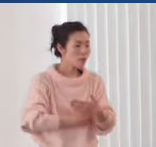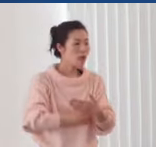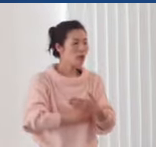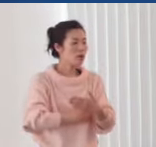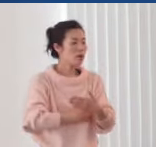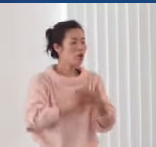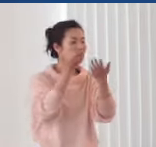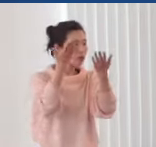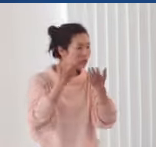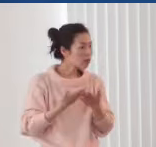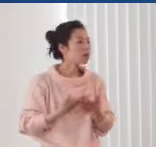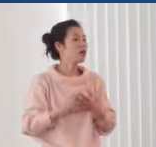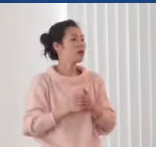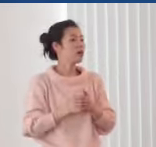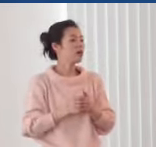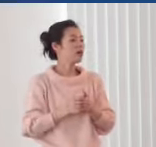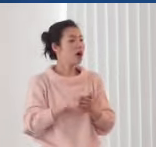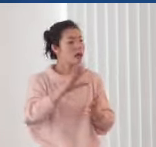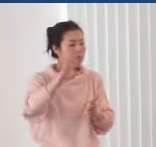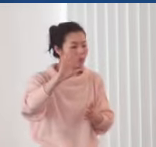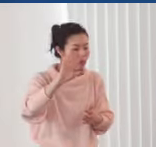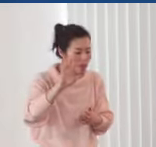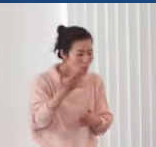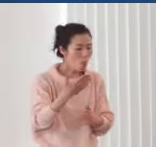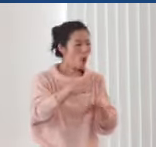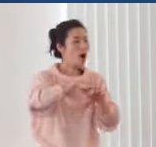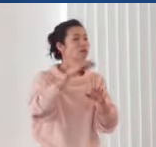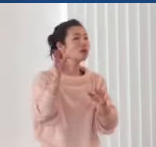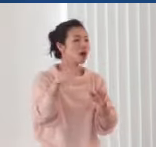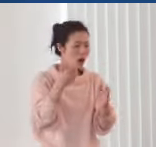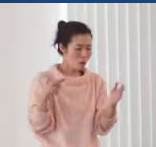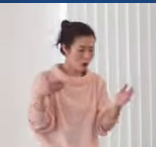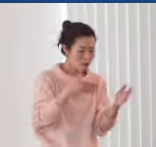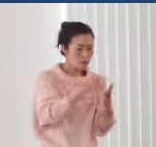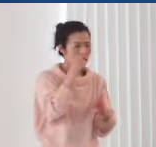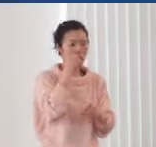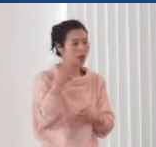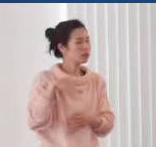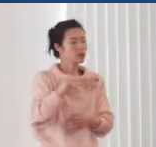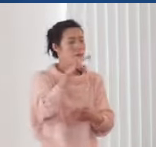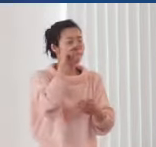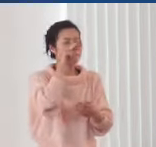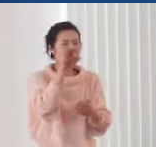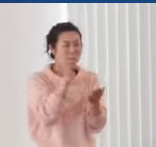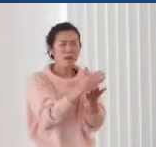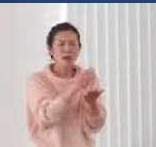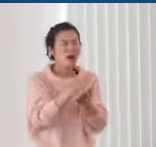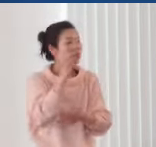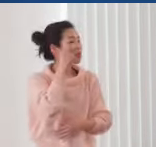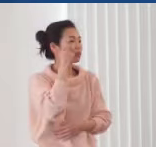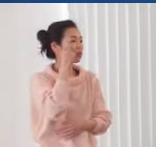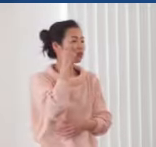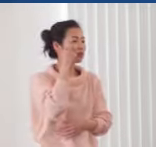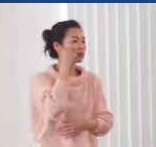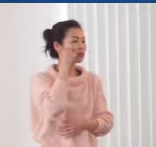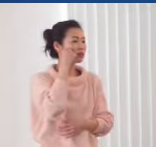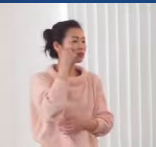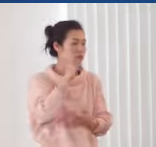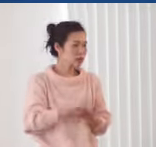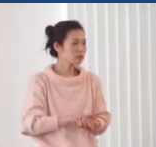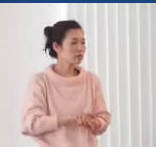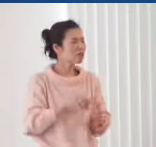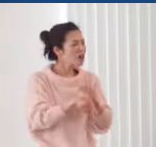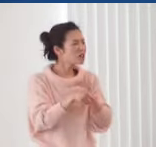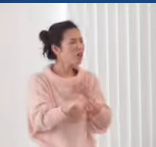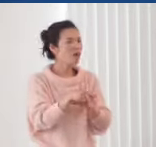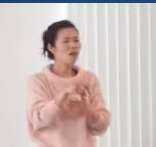で見極めることができないってですね。神はまた人の心に永遠への思いを与えられた。皆さん、